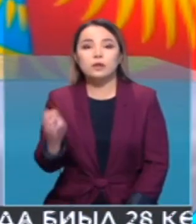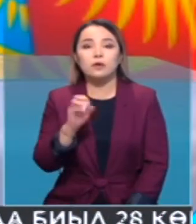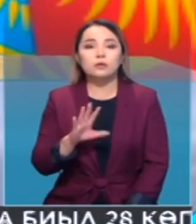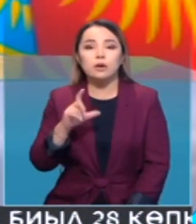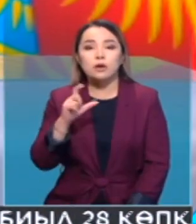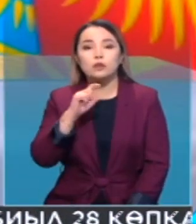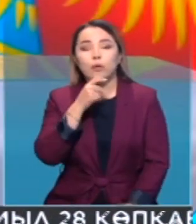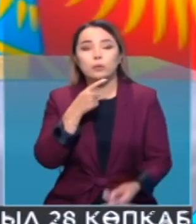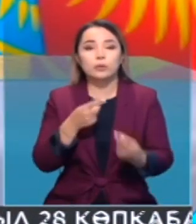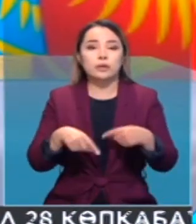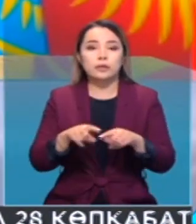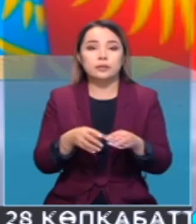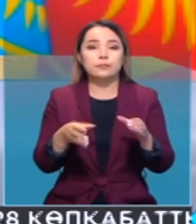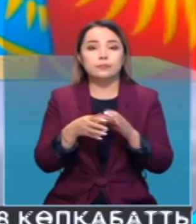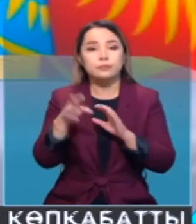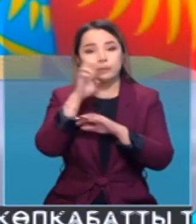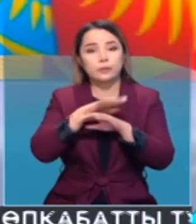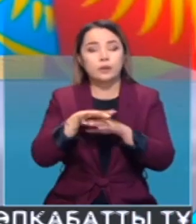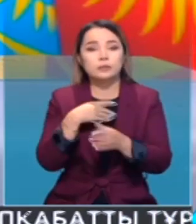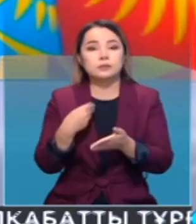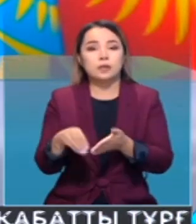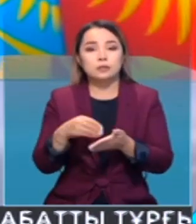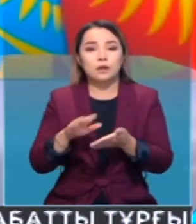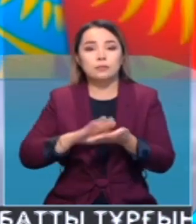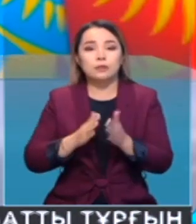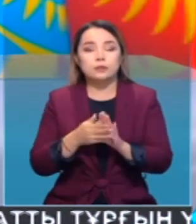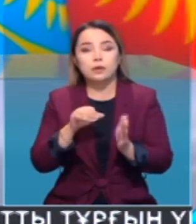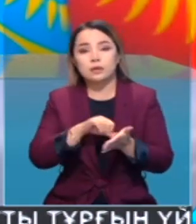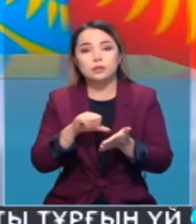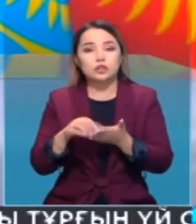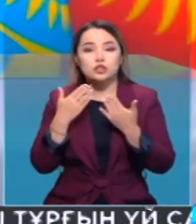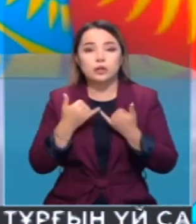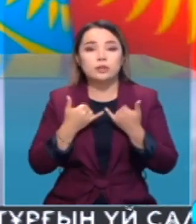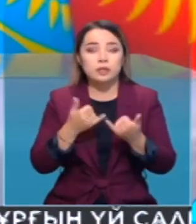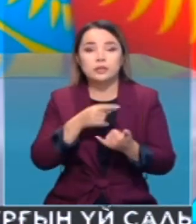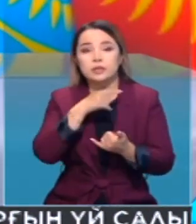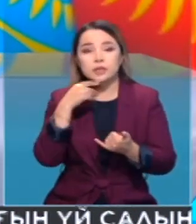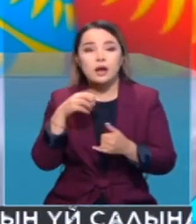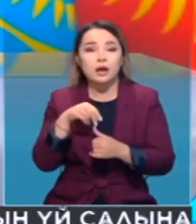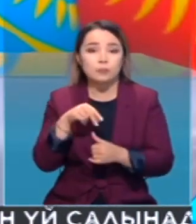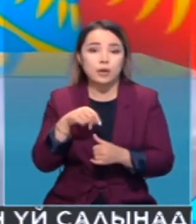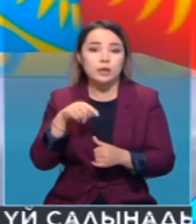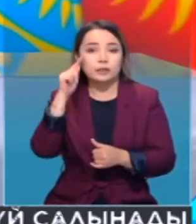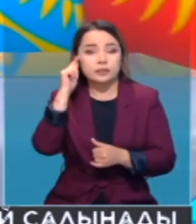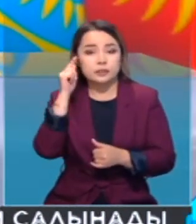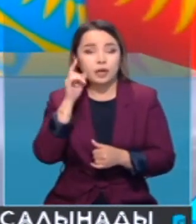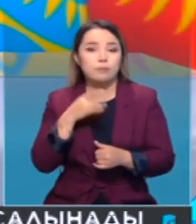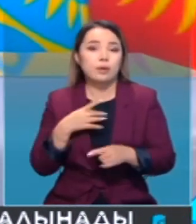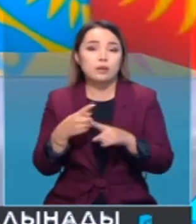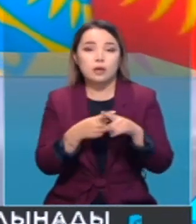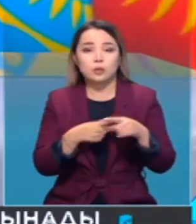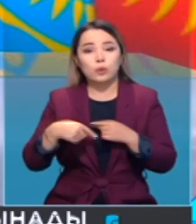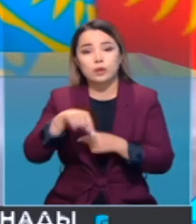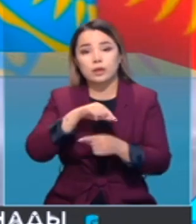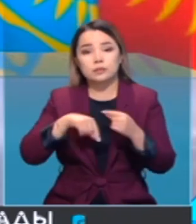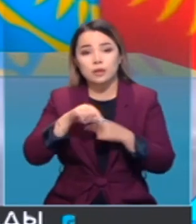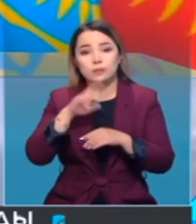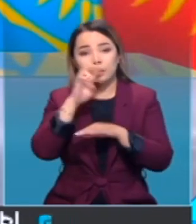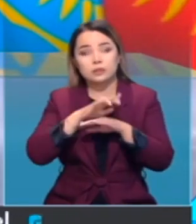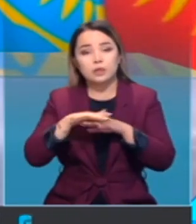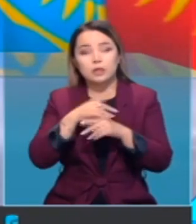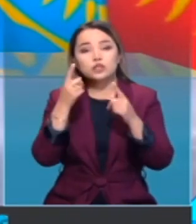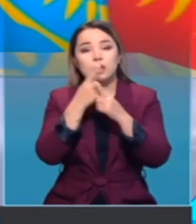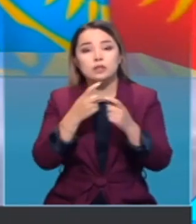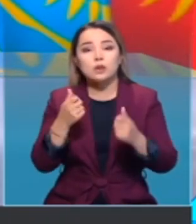Еуразиялық экономикалық одағы аясында мемлекеттік сатып алуларға қатысу жеңілдей түсті. Енді Ресей, Армения, Қырғызстан мен Беларусь кәсіпкерлері елімі